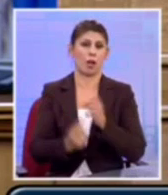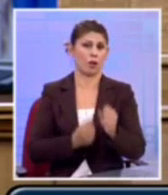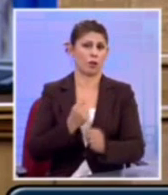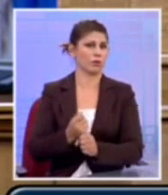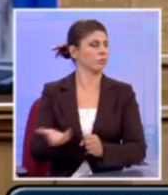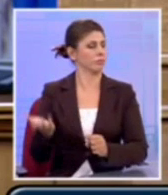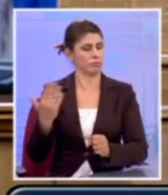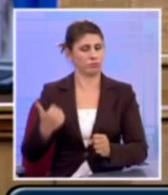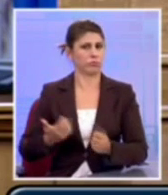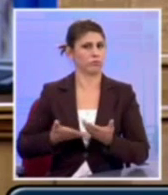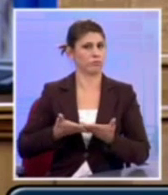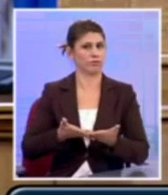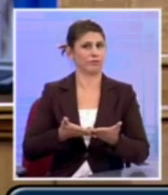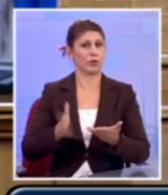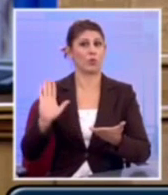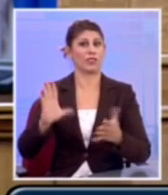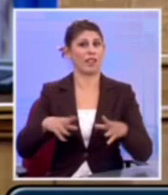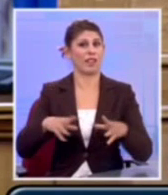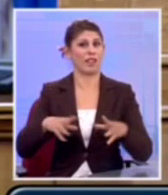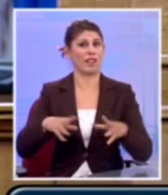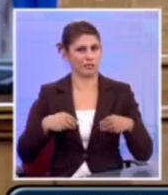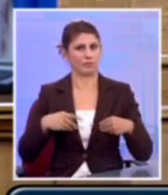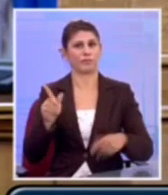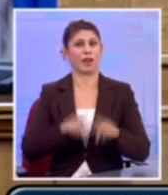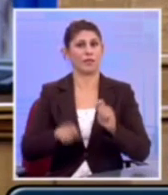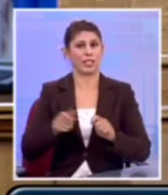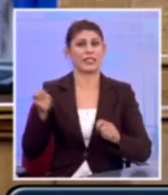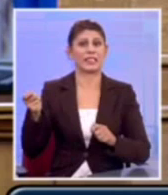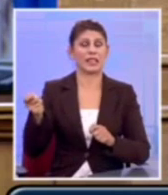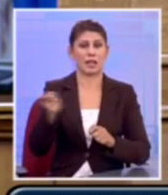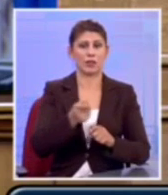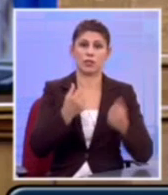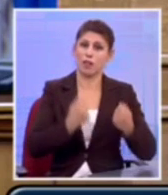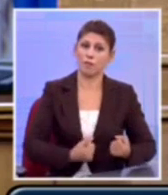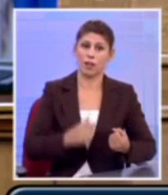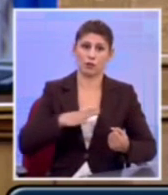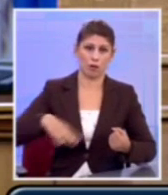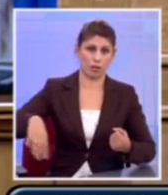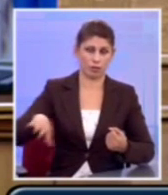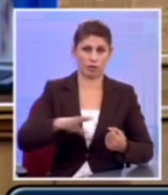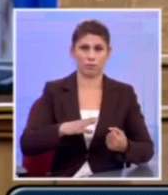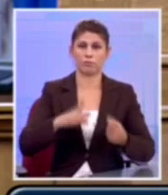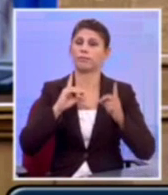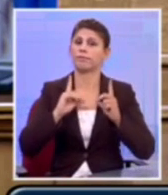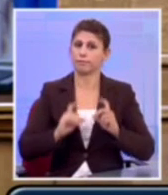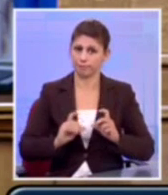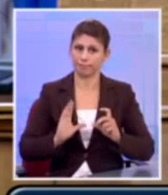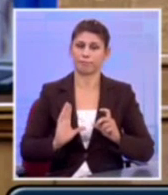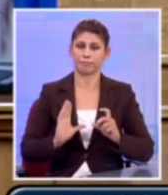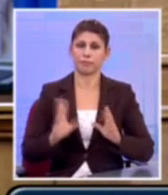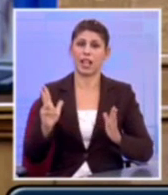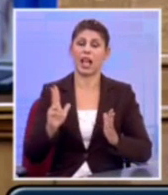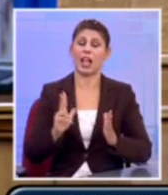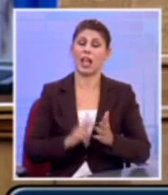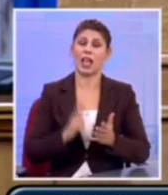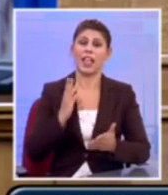έχει συμπράξει ούτε ανεχθεί τη δημιουργία χρέους σε βάρος του λαού, υποχρεούται να